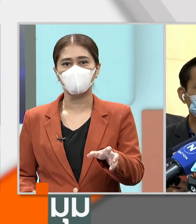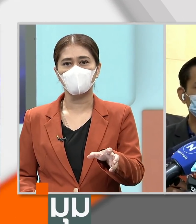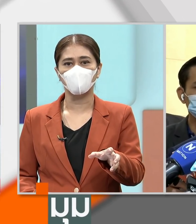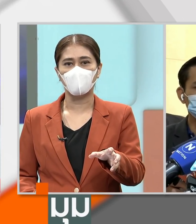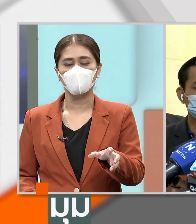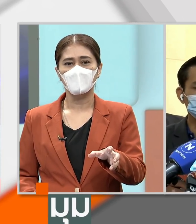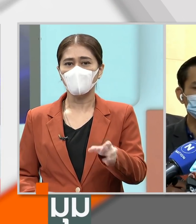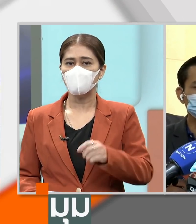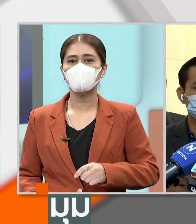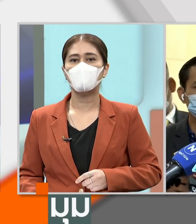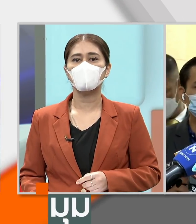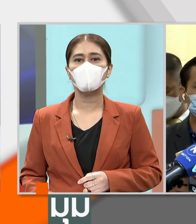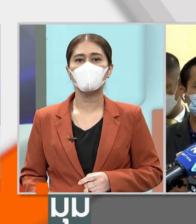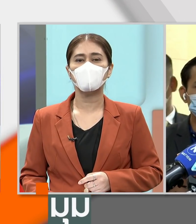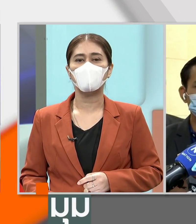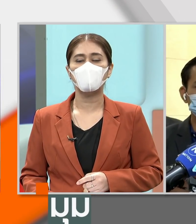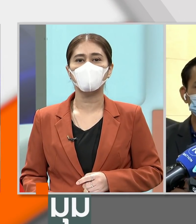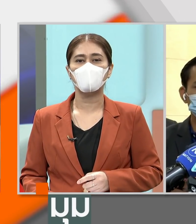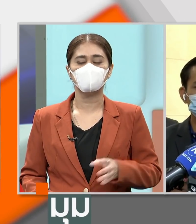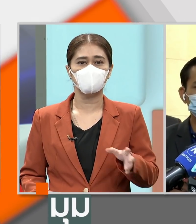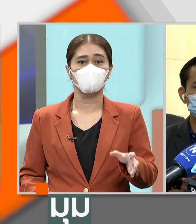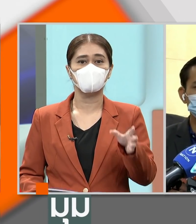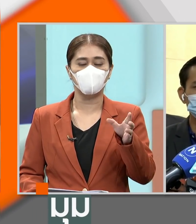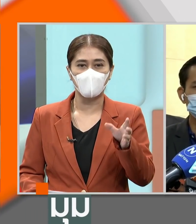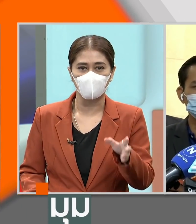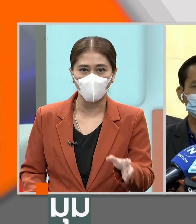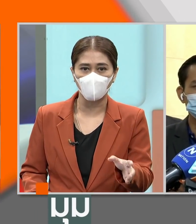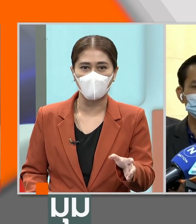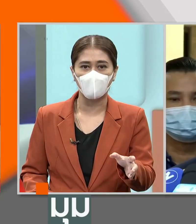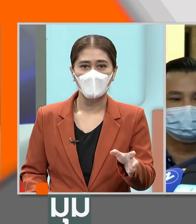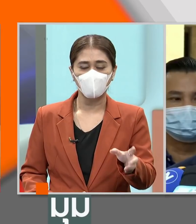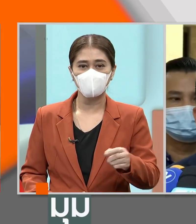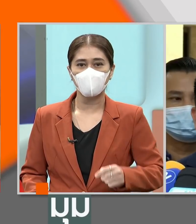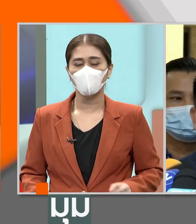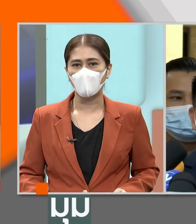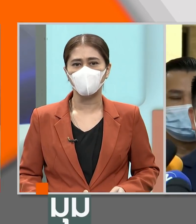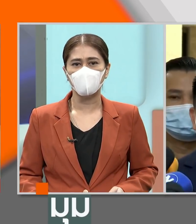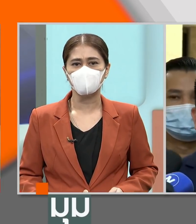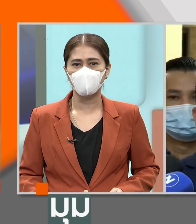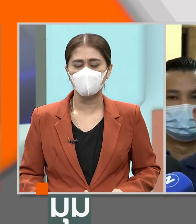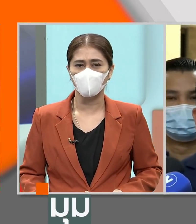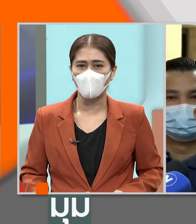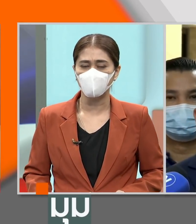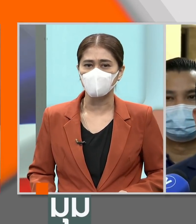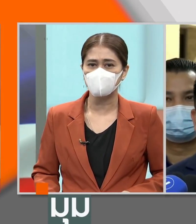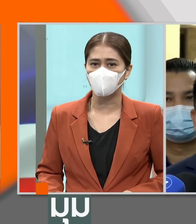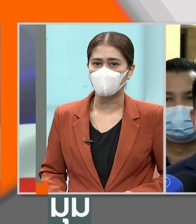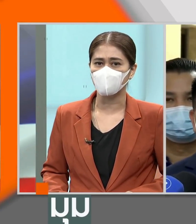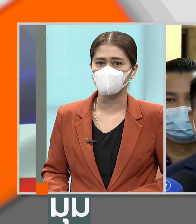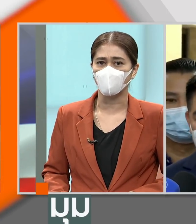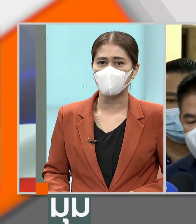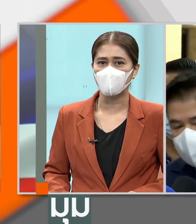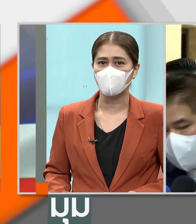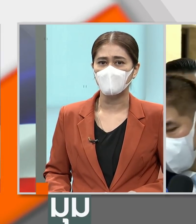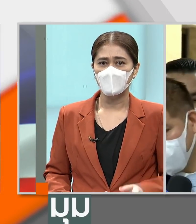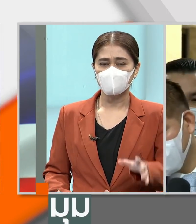ด30วันก็ไม่ช้านะคะการหาพรรคใหม่สิ้นสุด18กุมภาเพราะฉะนั้นความผิดจะไปตีความอยู่ที่18